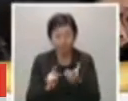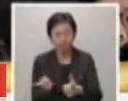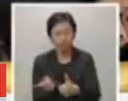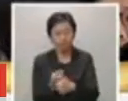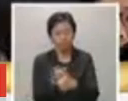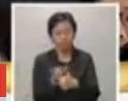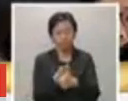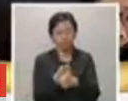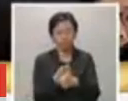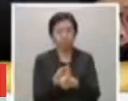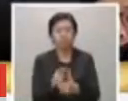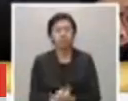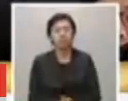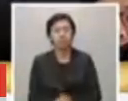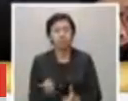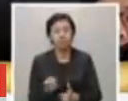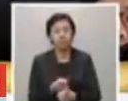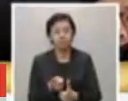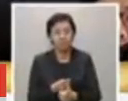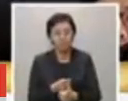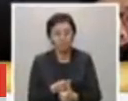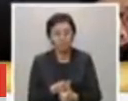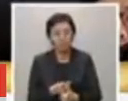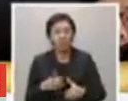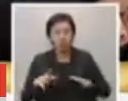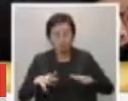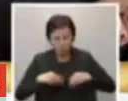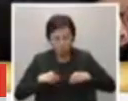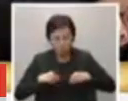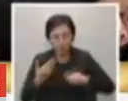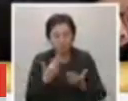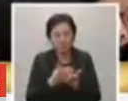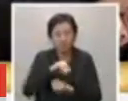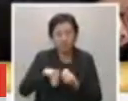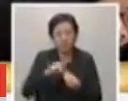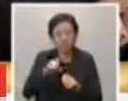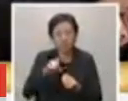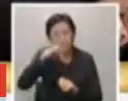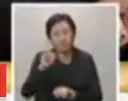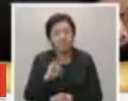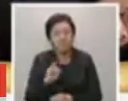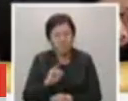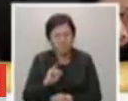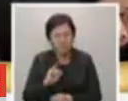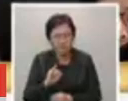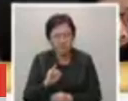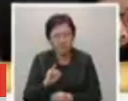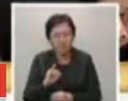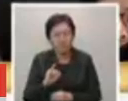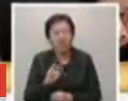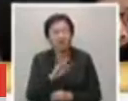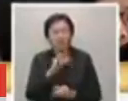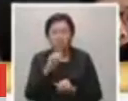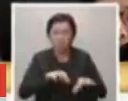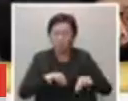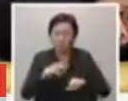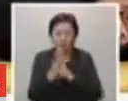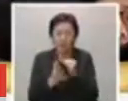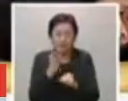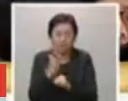การยอมรับความจริงก่อนว่าเศรษฐกิจไทยมันไม่ดีภายใต้การบริหารของท่านมา 5-6 ปี